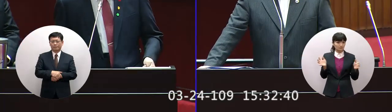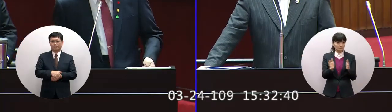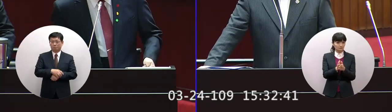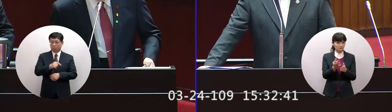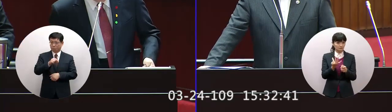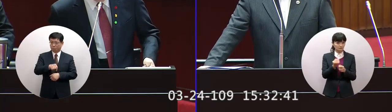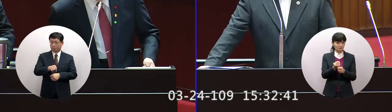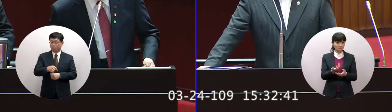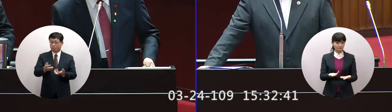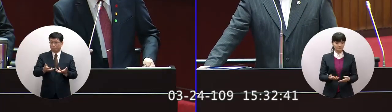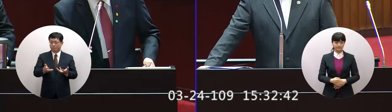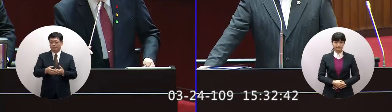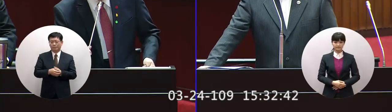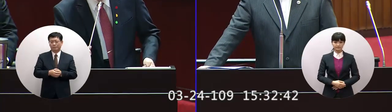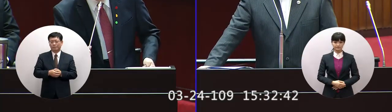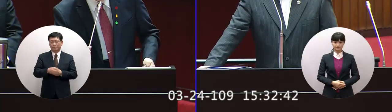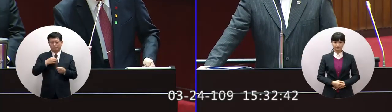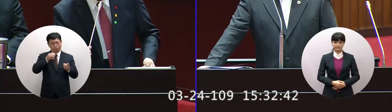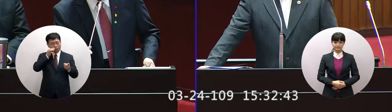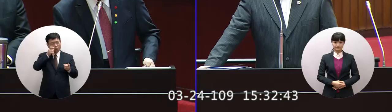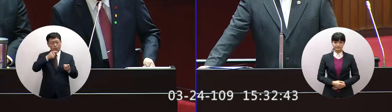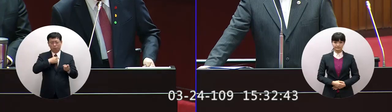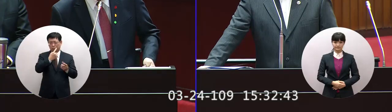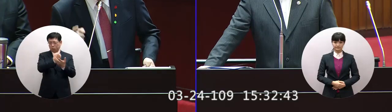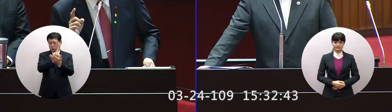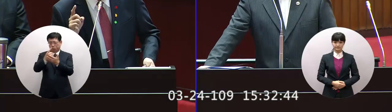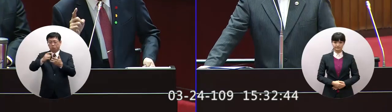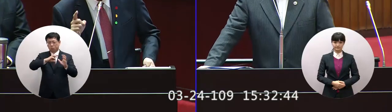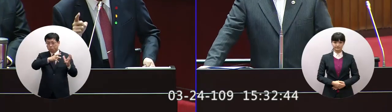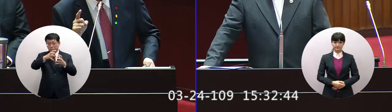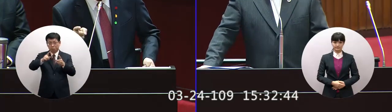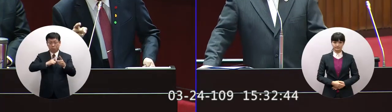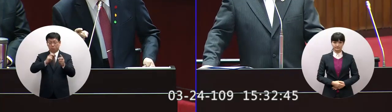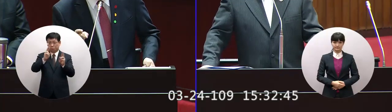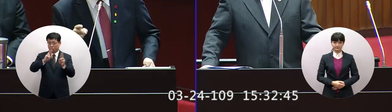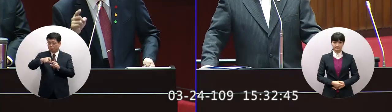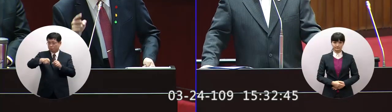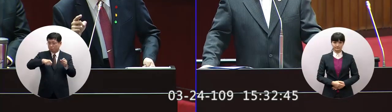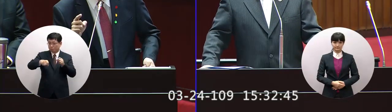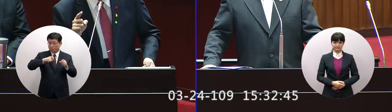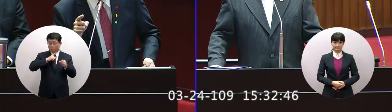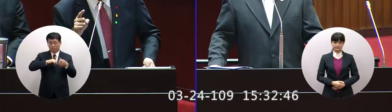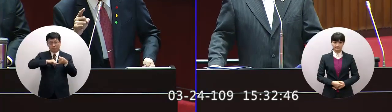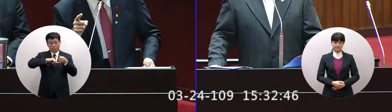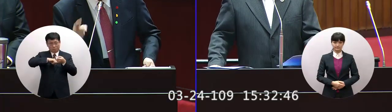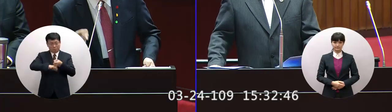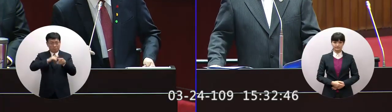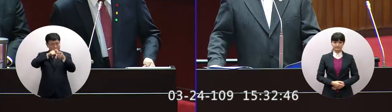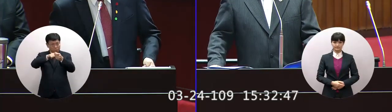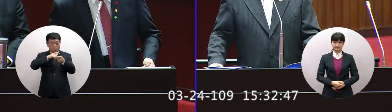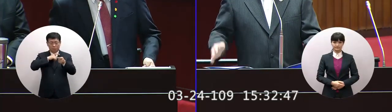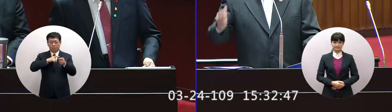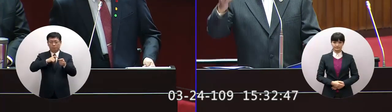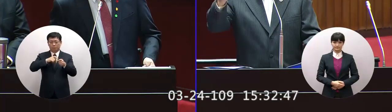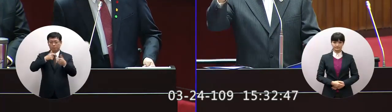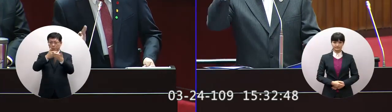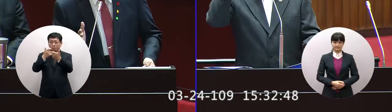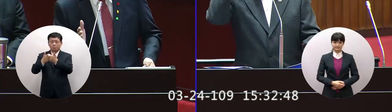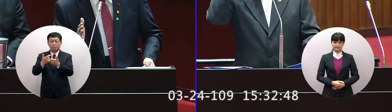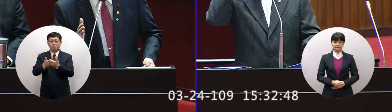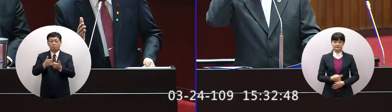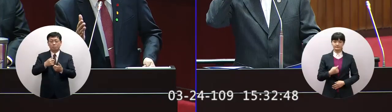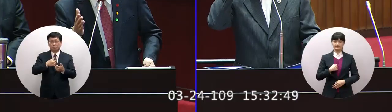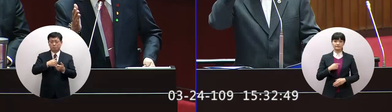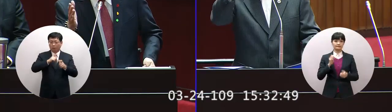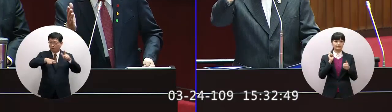这个部分来说的话呢，就看各国它整个的能源政策的定的目标跟策略。 我在这边把答案告诉